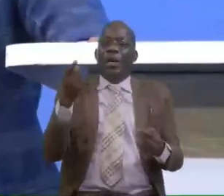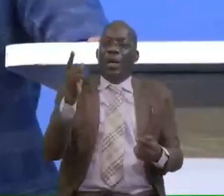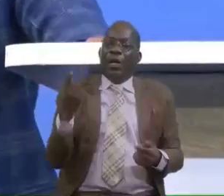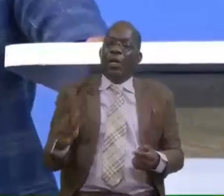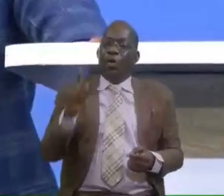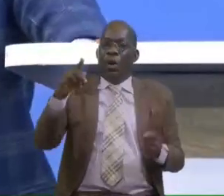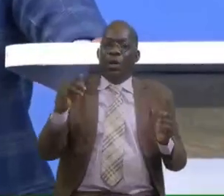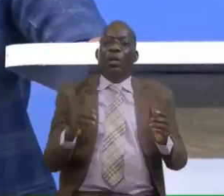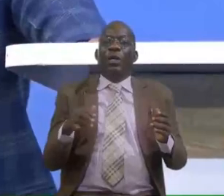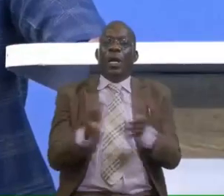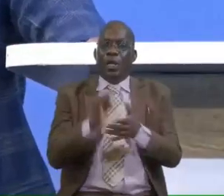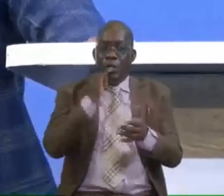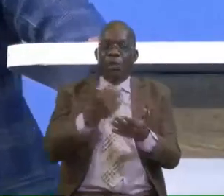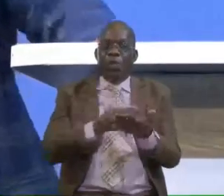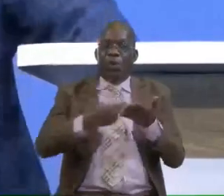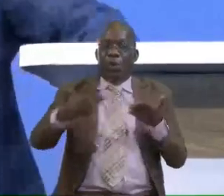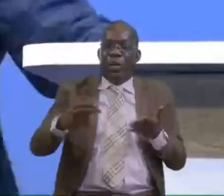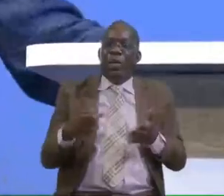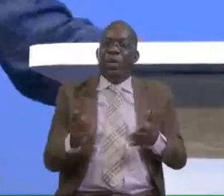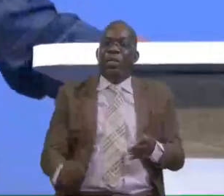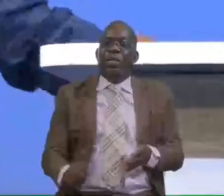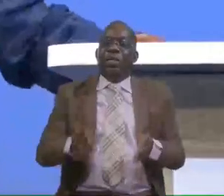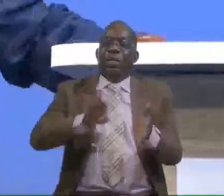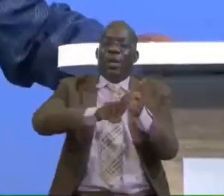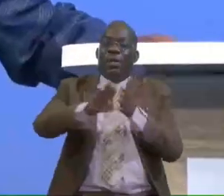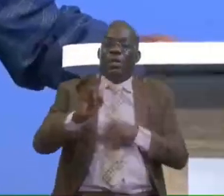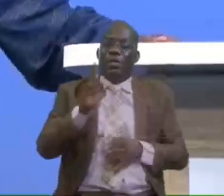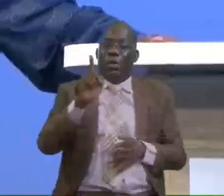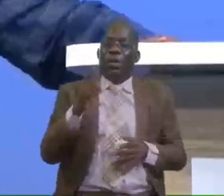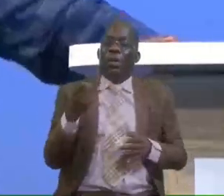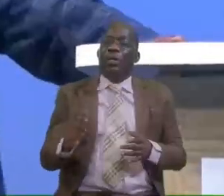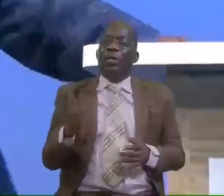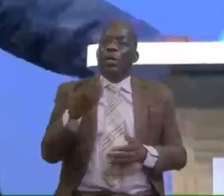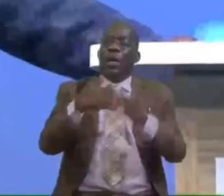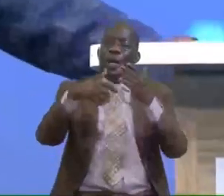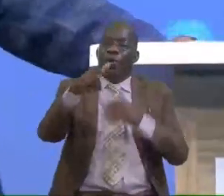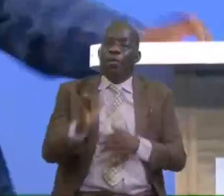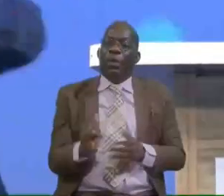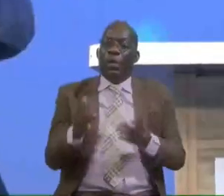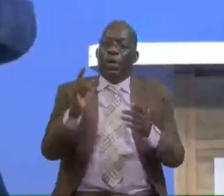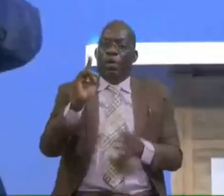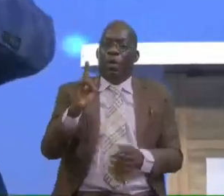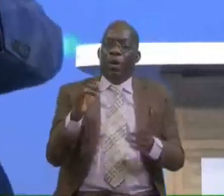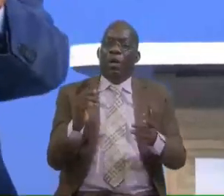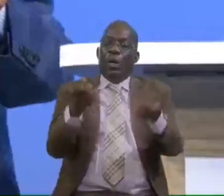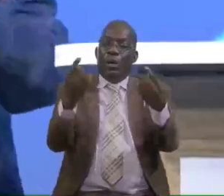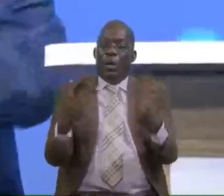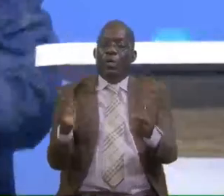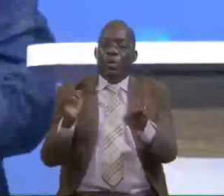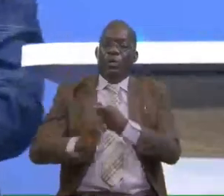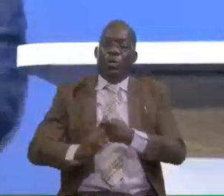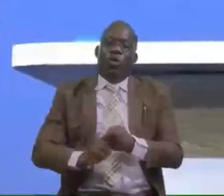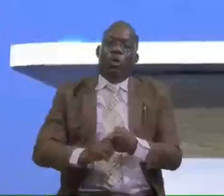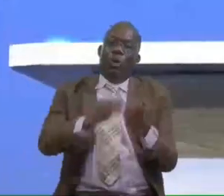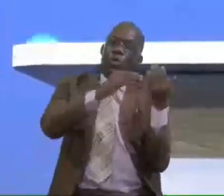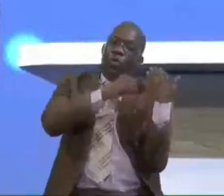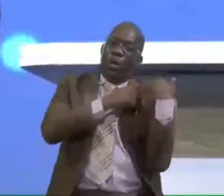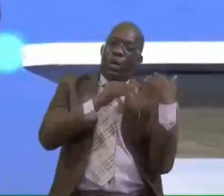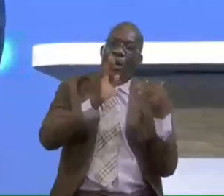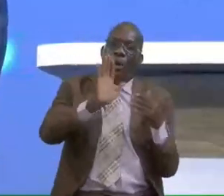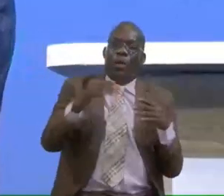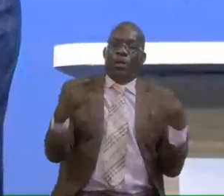Celui qui est sans péché est le Dieu saint, et le Dieu céleste est venu porter tes